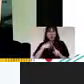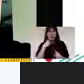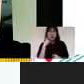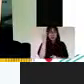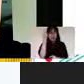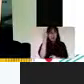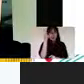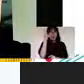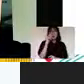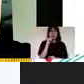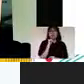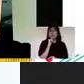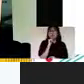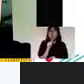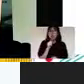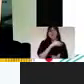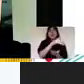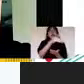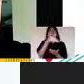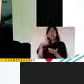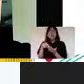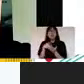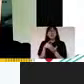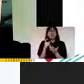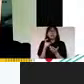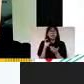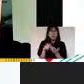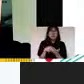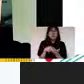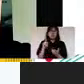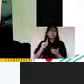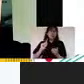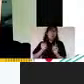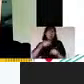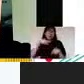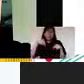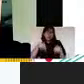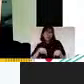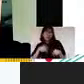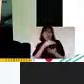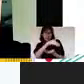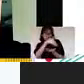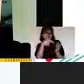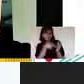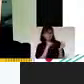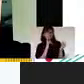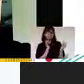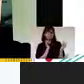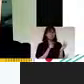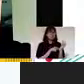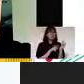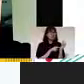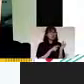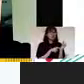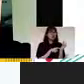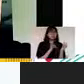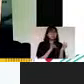yang saya kira sekarang masih sangat ini ya, masih ini baru masih at the very early stage,